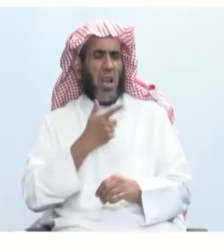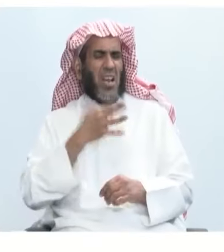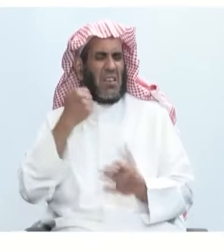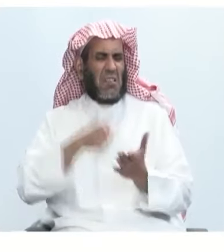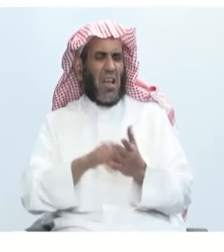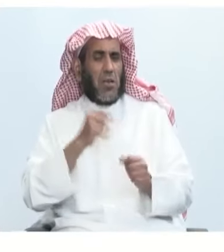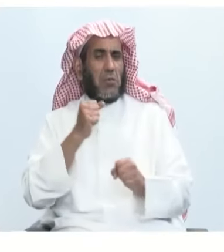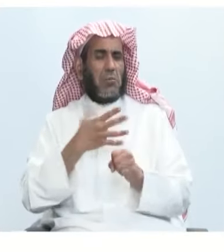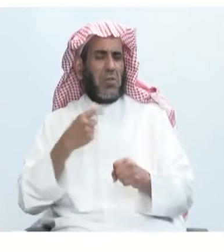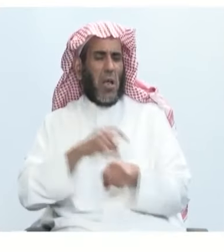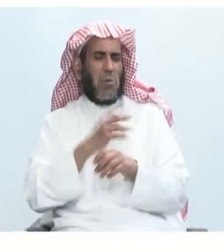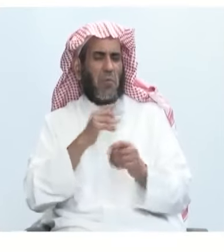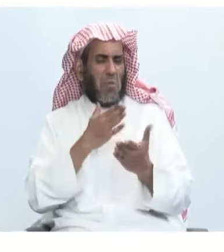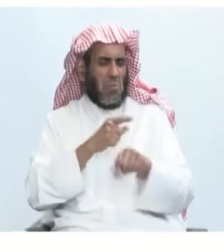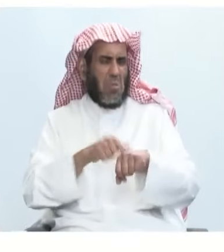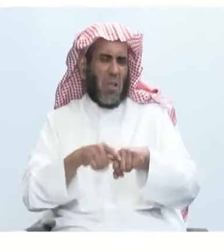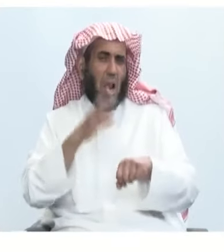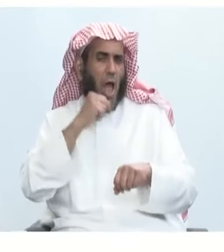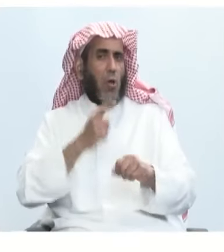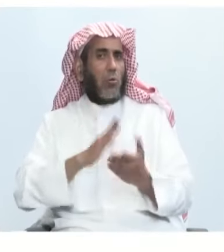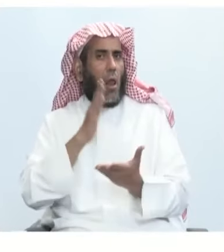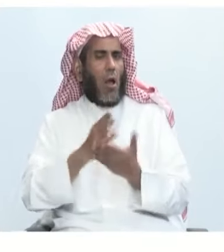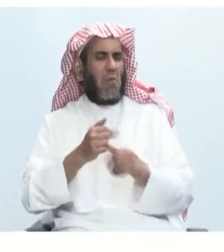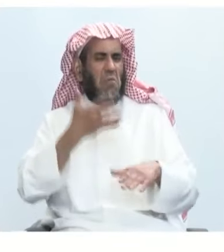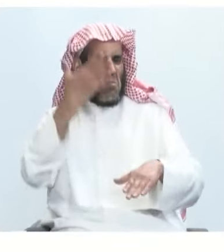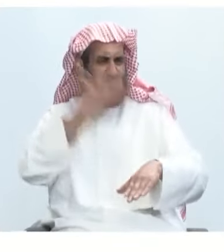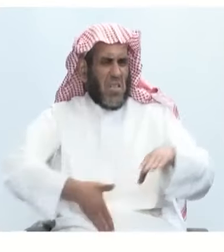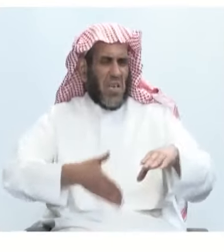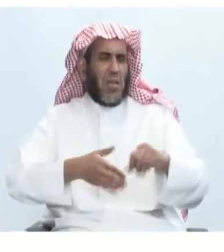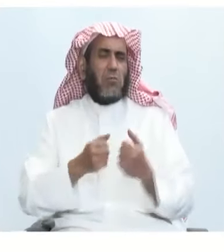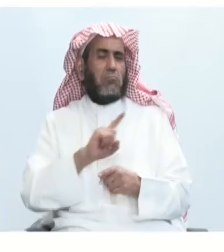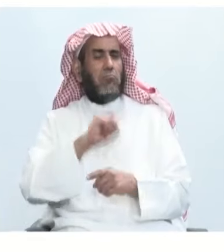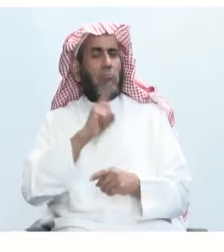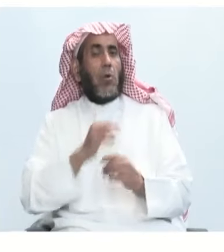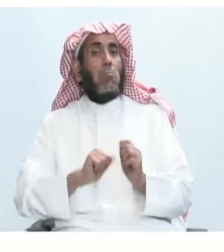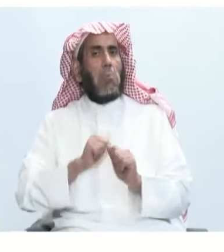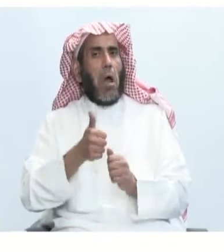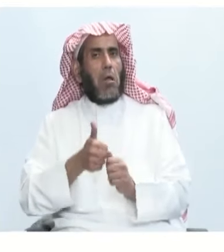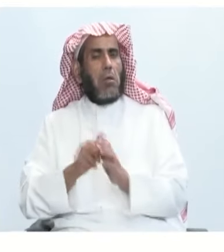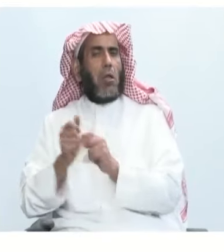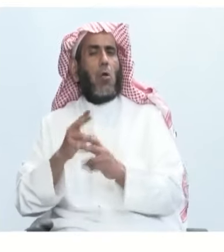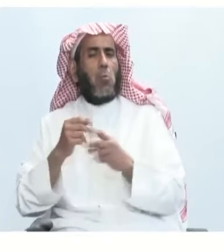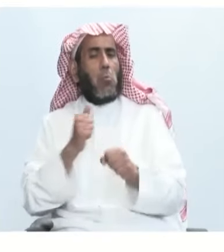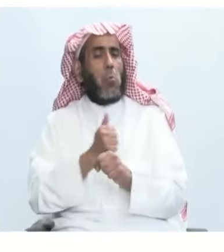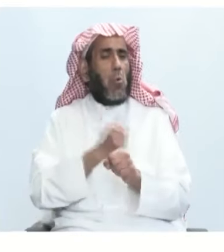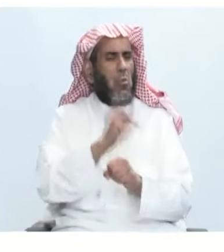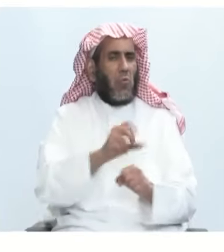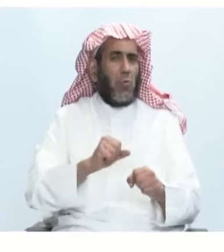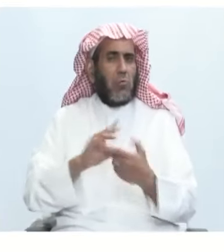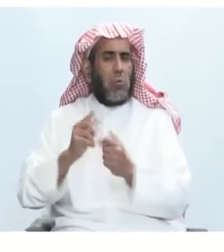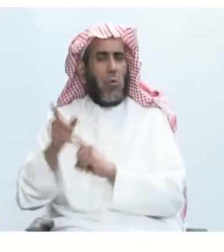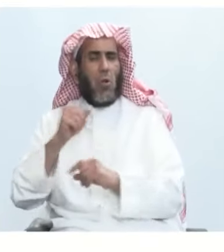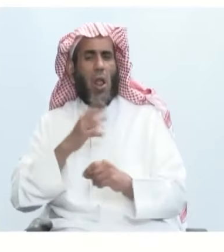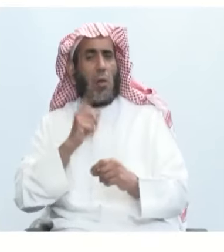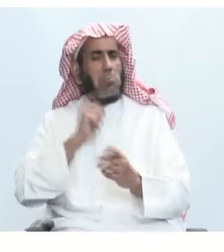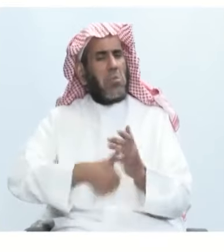الطبيب بوظيفه ذلك العضو لا يعطيه الاحقيه في بتره واستئصال ايد الموظفون راي زميلهم وبذلك لم ينجح